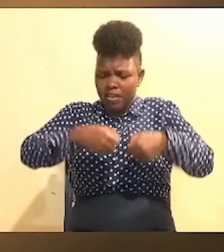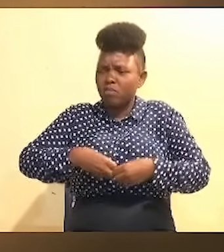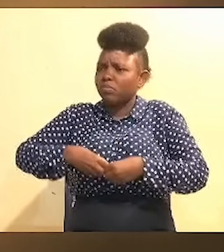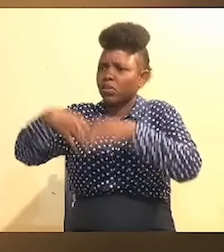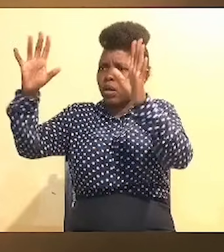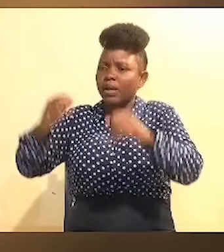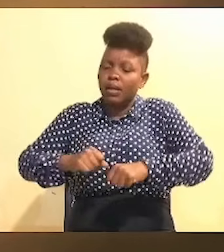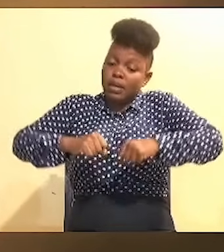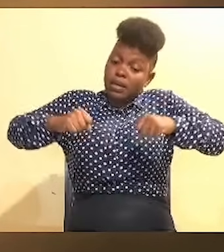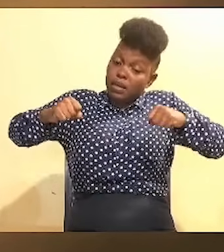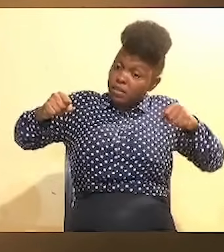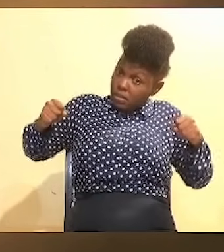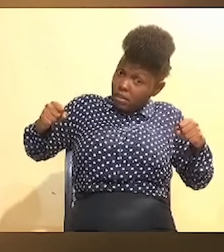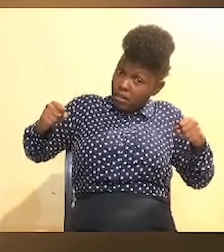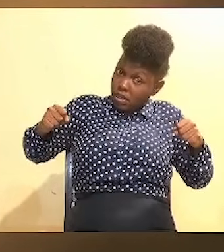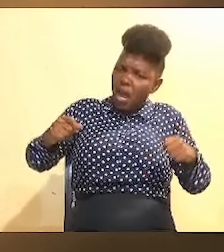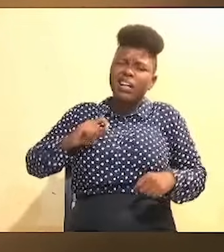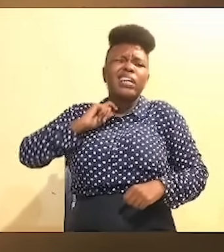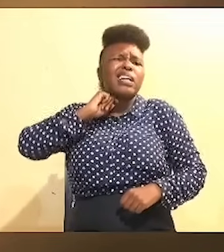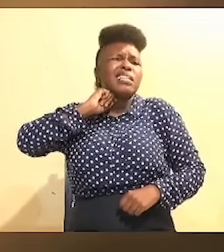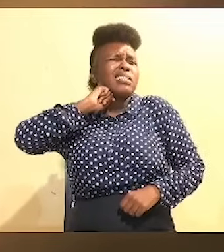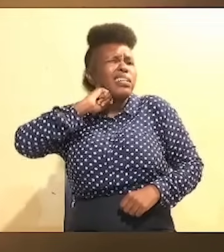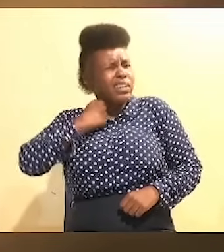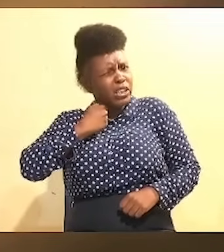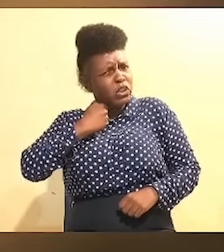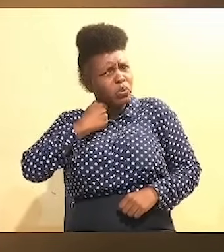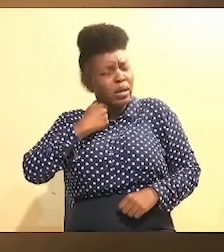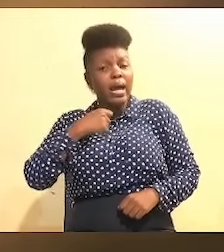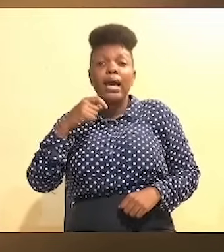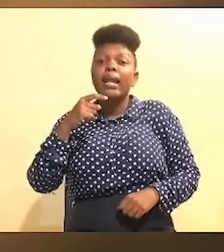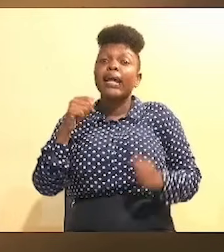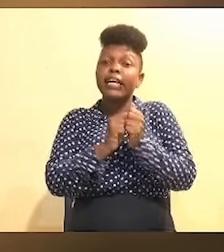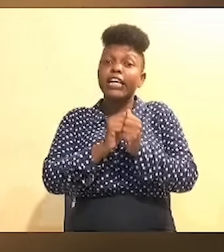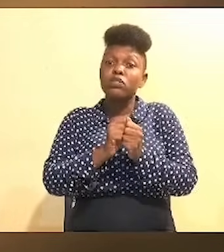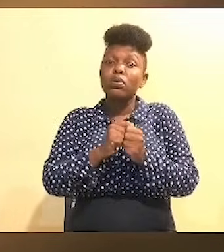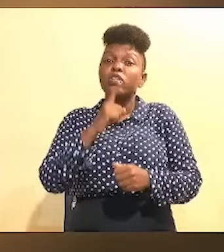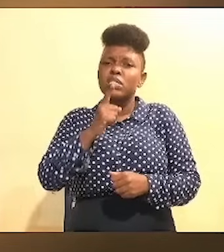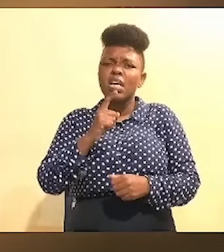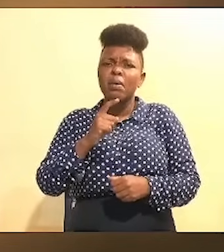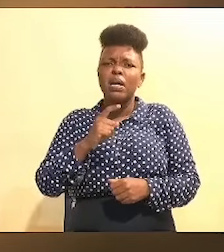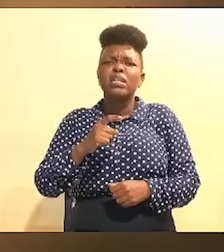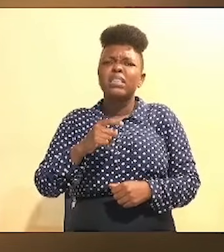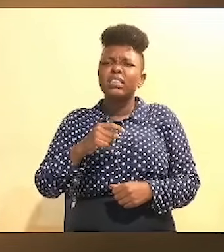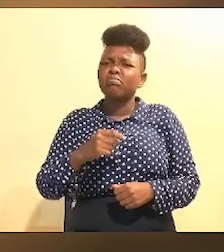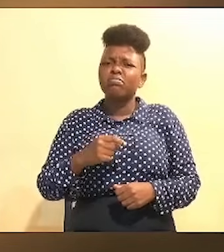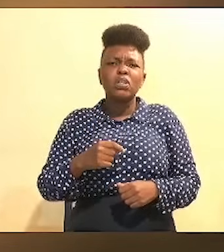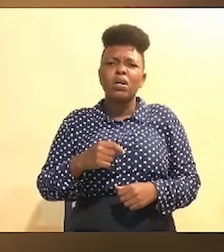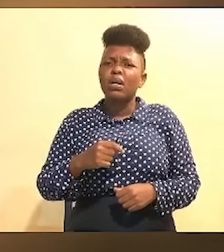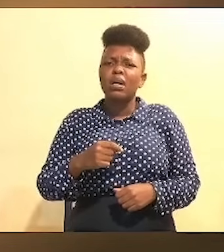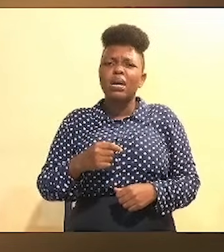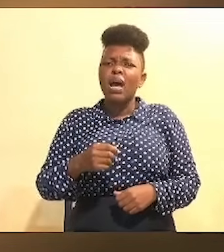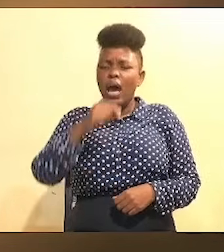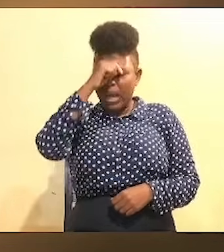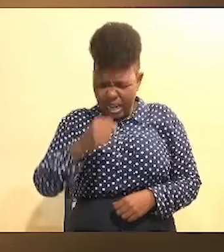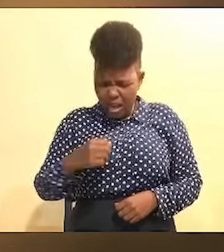sebuleni, alikasirishwa na alichoita utovu wa nidhamu. Yaani kuna kitu ambacho yeye alikiona kama vile ni utovu wa